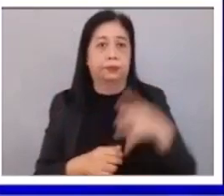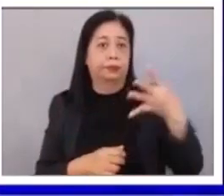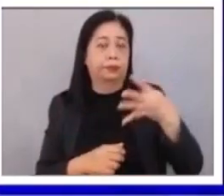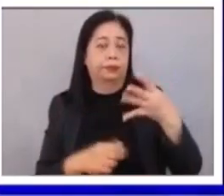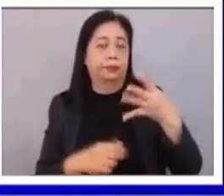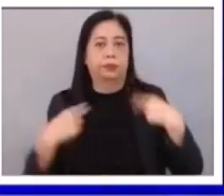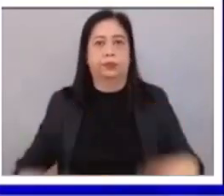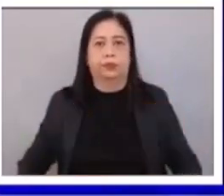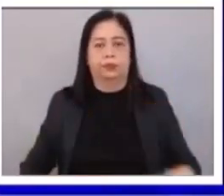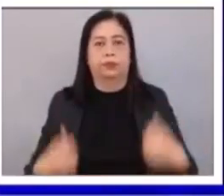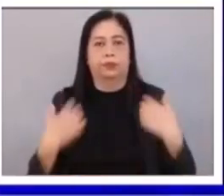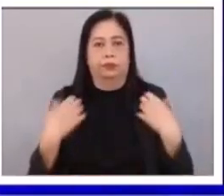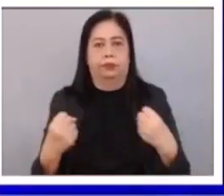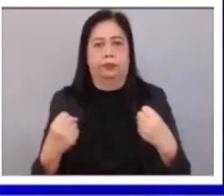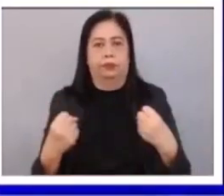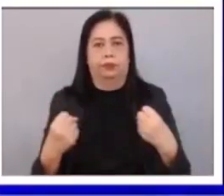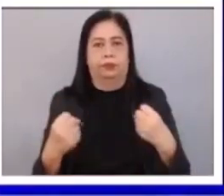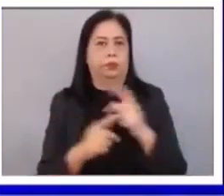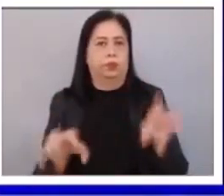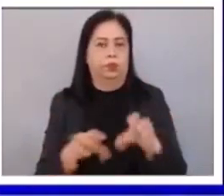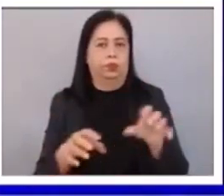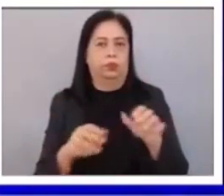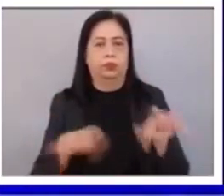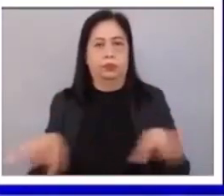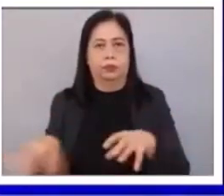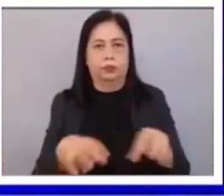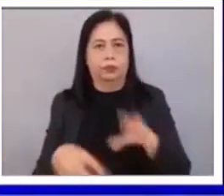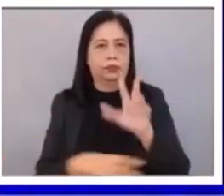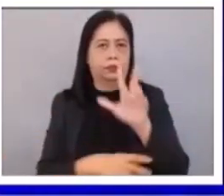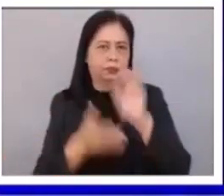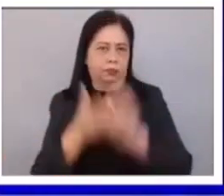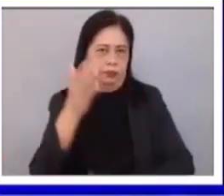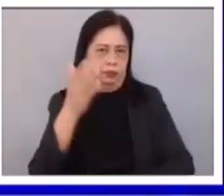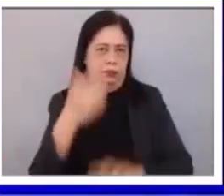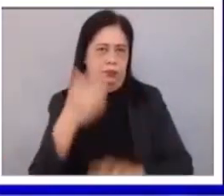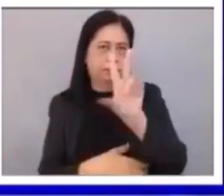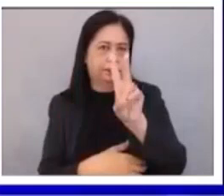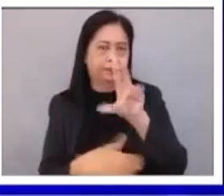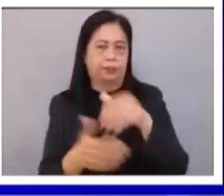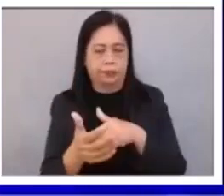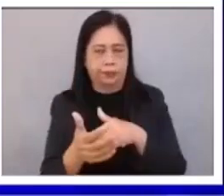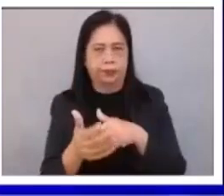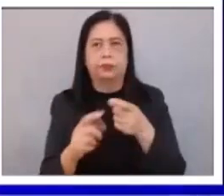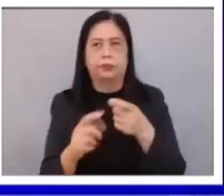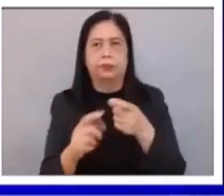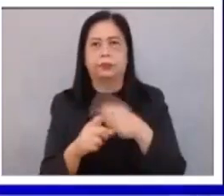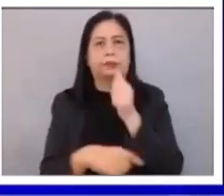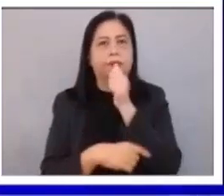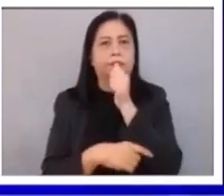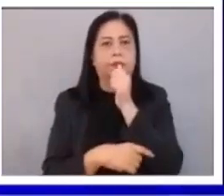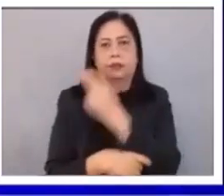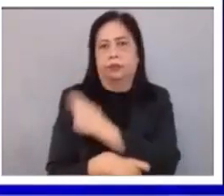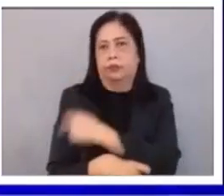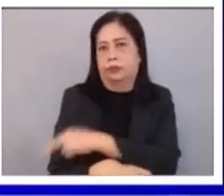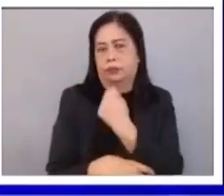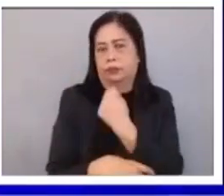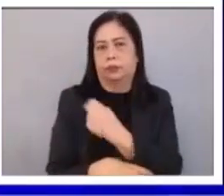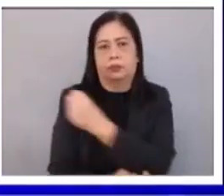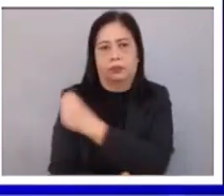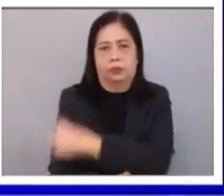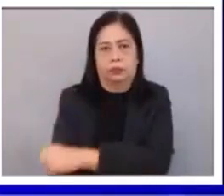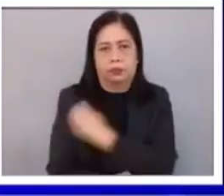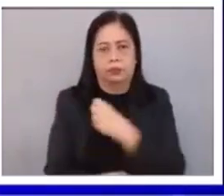work activities may bawas na 37,000. Mula naman ito sa private hospitals, sanitaria, and other